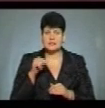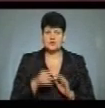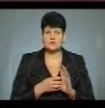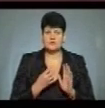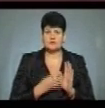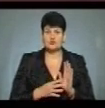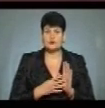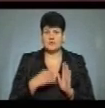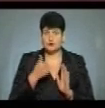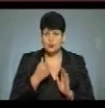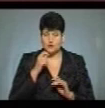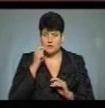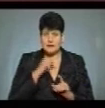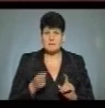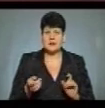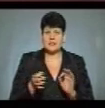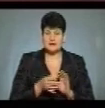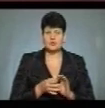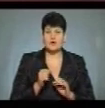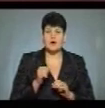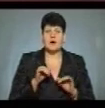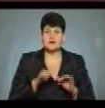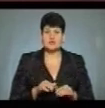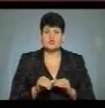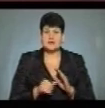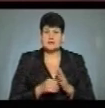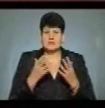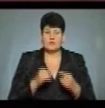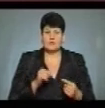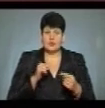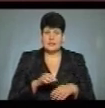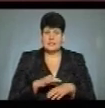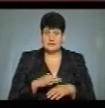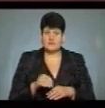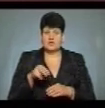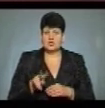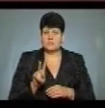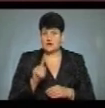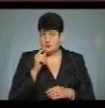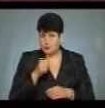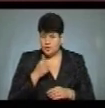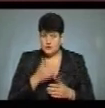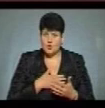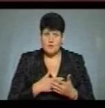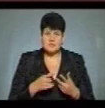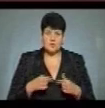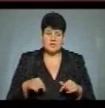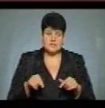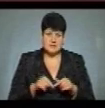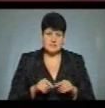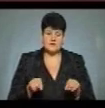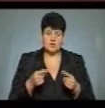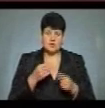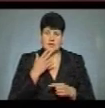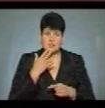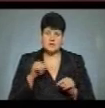1999 році. Україна приєдналася до акції «16 днів проти насильства» у 2001 році. Громадська організація «Відродження нації»